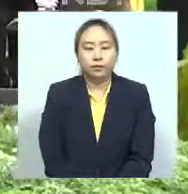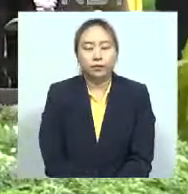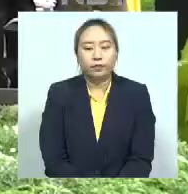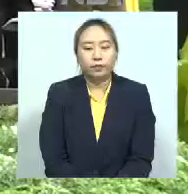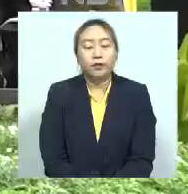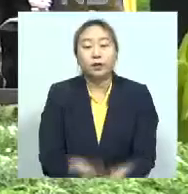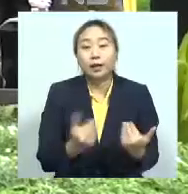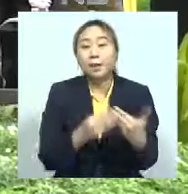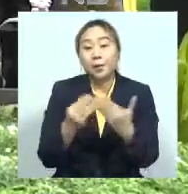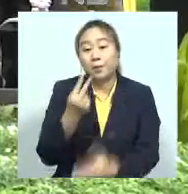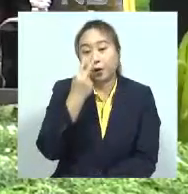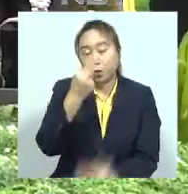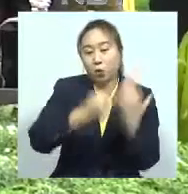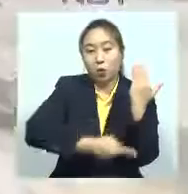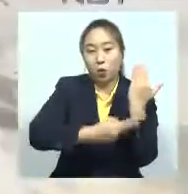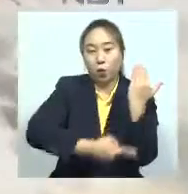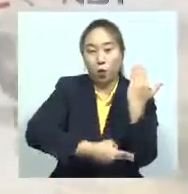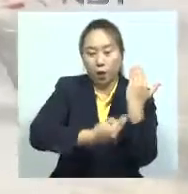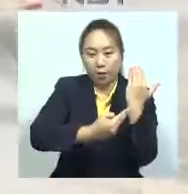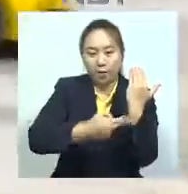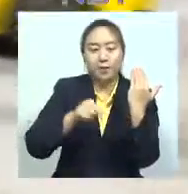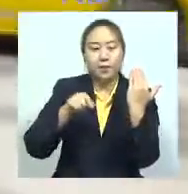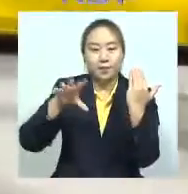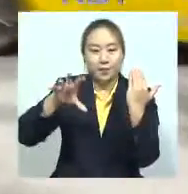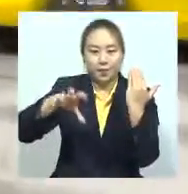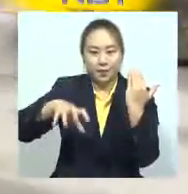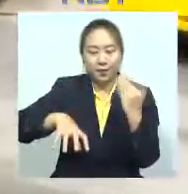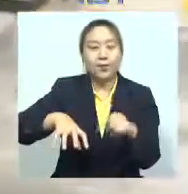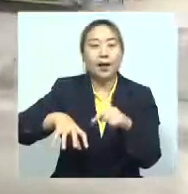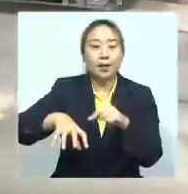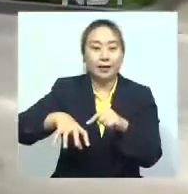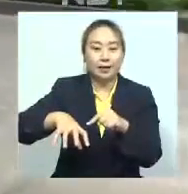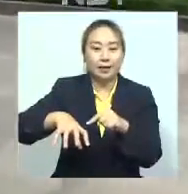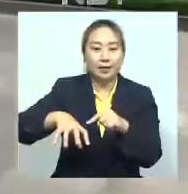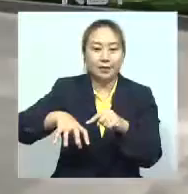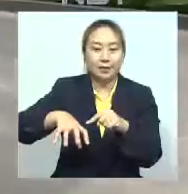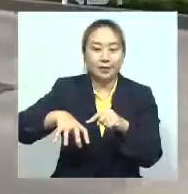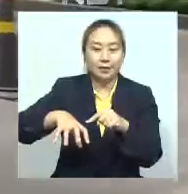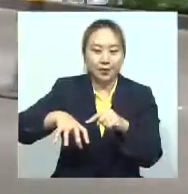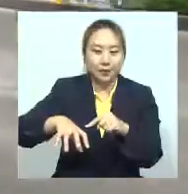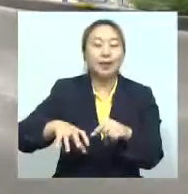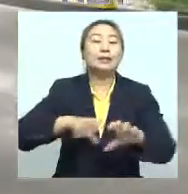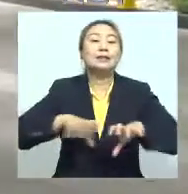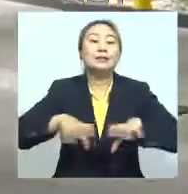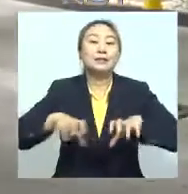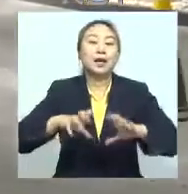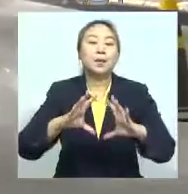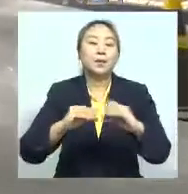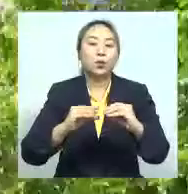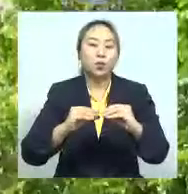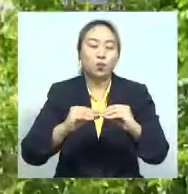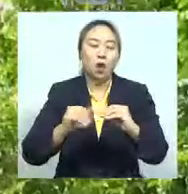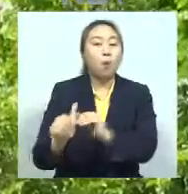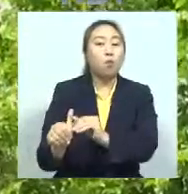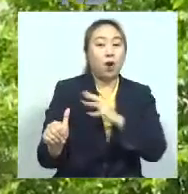พาคุณผู้ชมไปดูบรรยากาศที่โรงแรม The Attini Hotel Luxury Collection Hotel นะคะซึ่งเป็นสถานที่จัดการประชุมสุดย